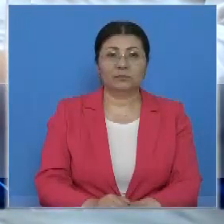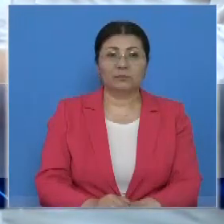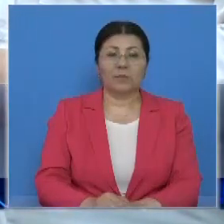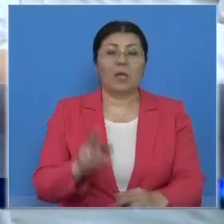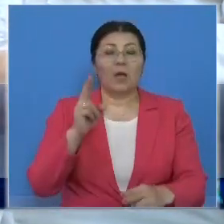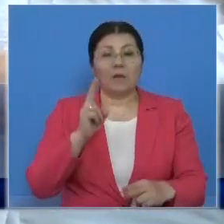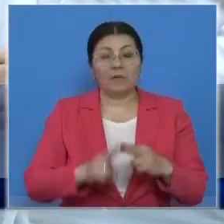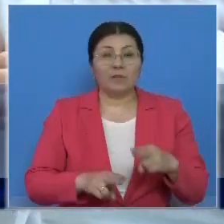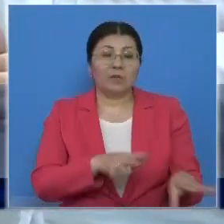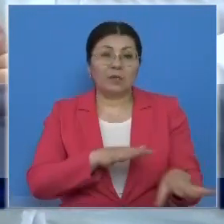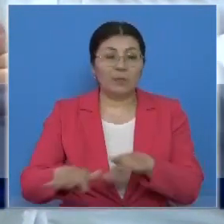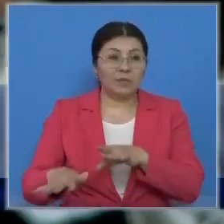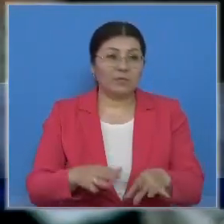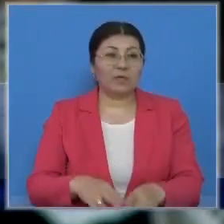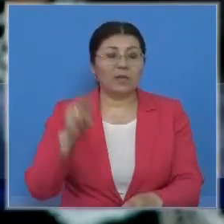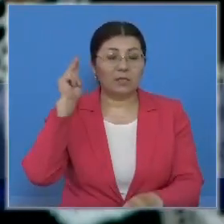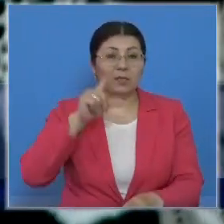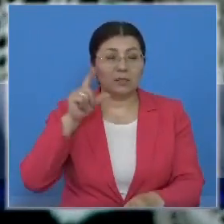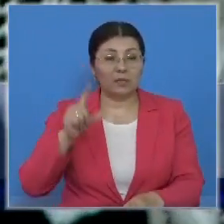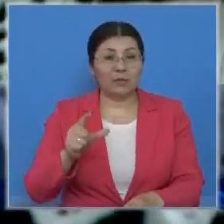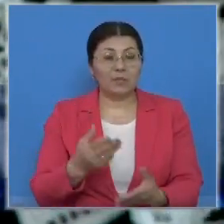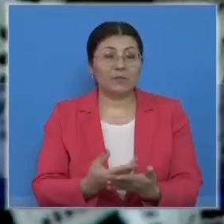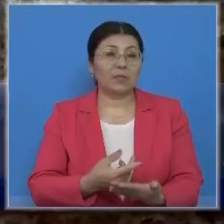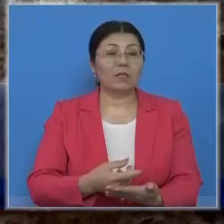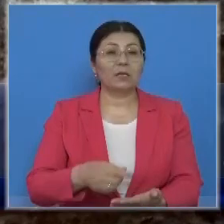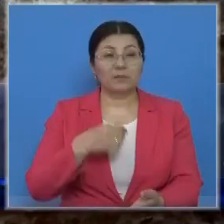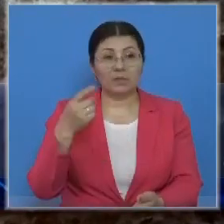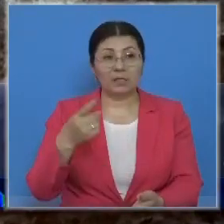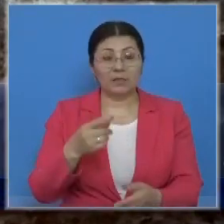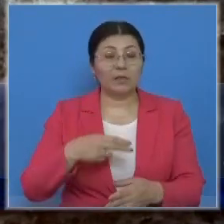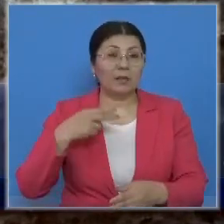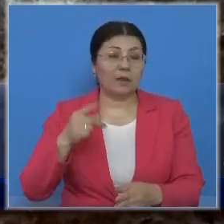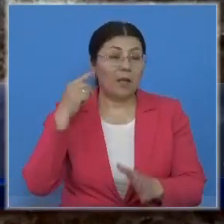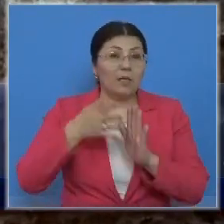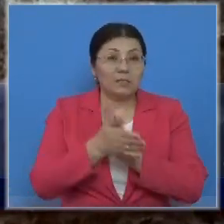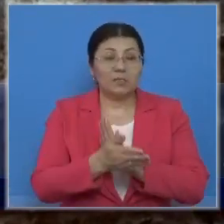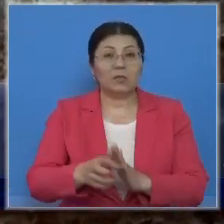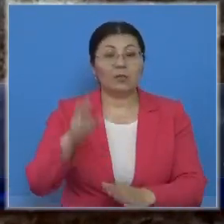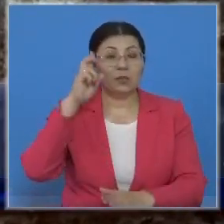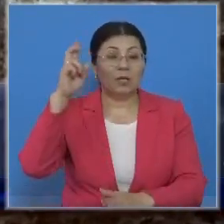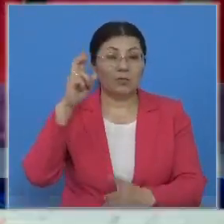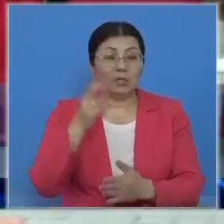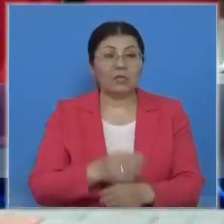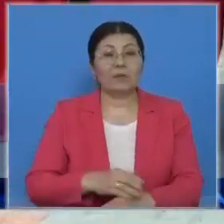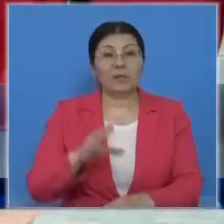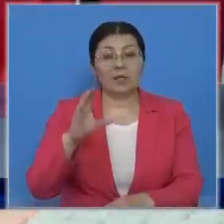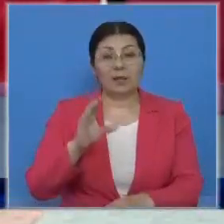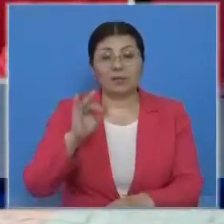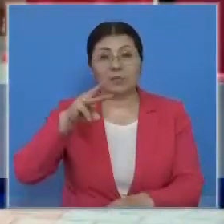В завершении мероприятия учащимся колледжа еще раз напомнили о значении госсимволов, авторах дизайна флага и герба,